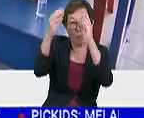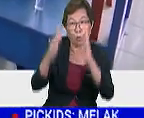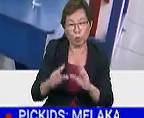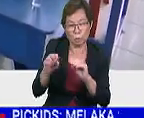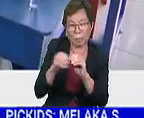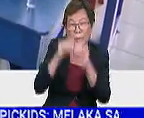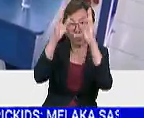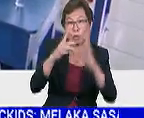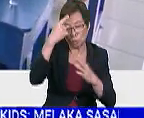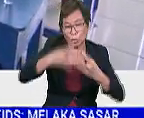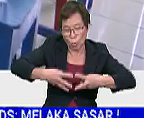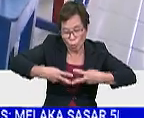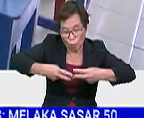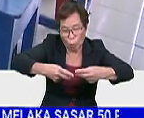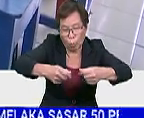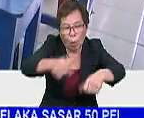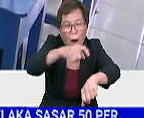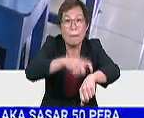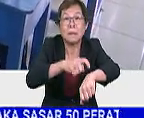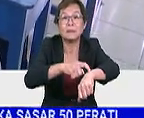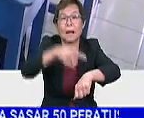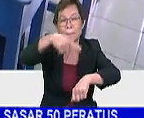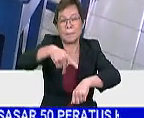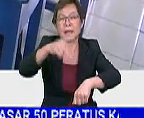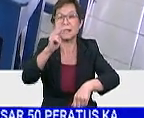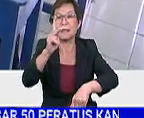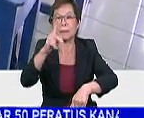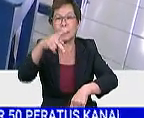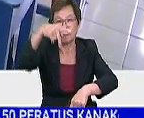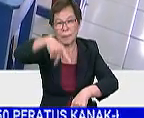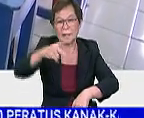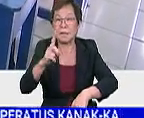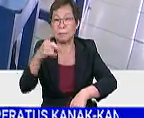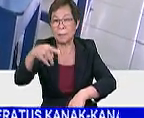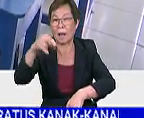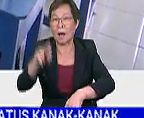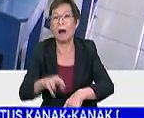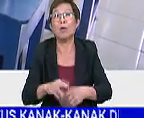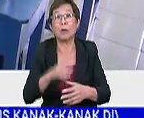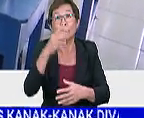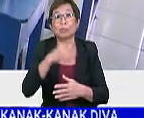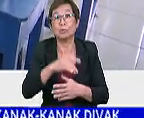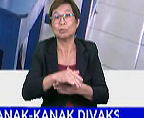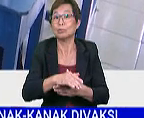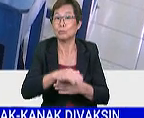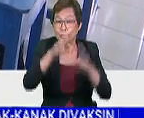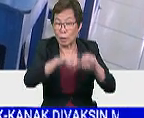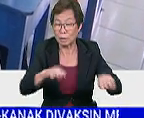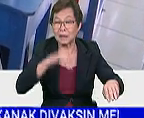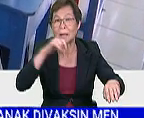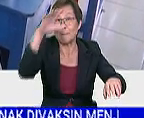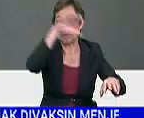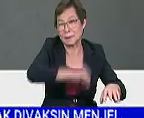ada bagi melancarkan lagi sesi pdpr demi memastikan semua pelajar tidak tercicir daripada mengikuti